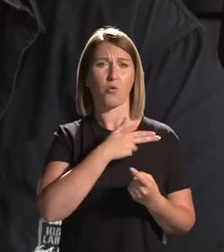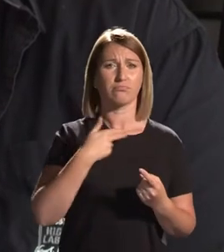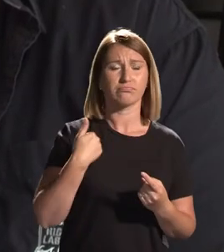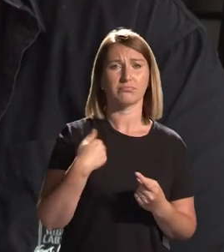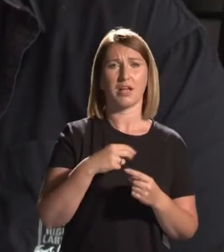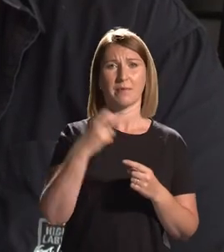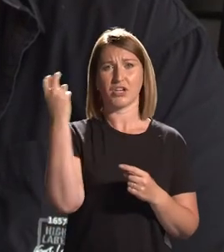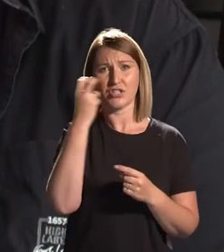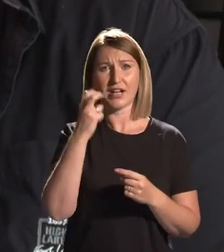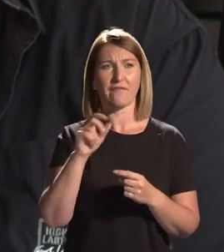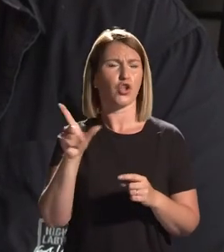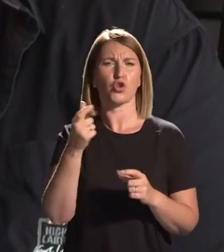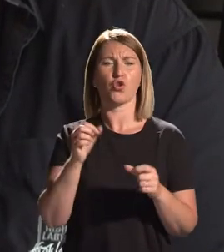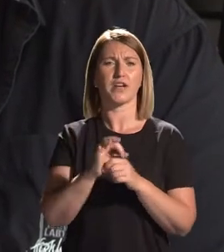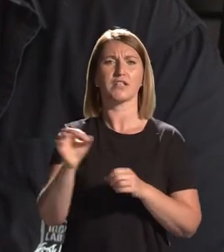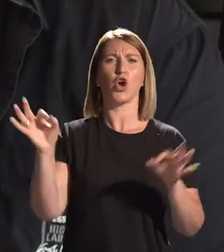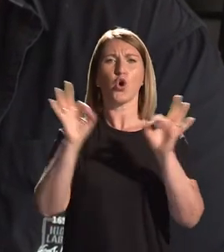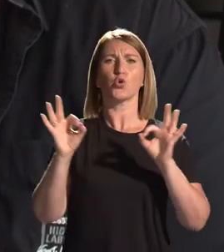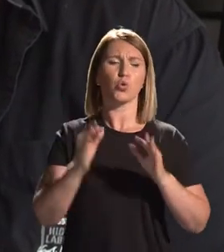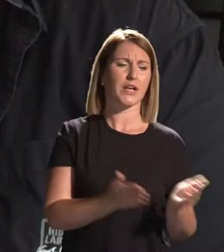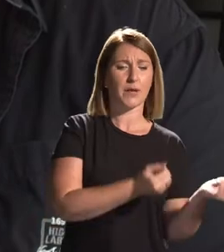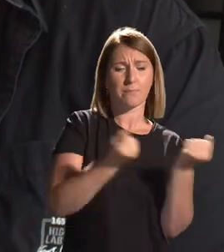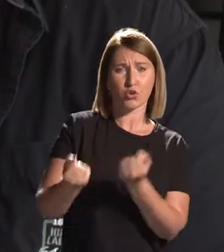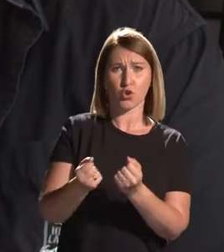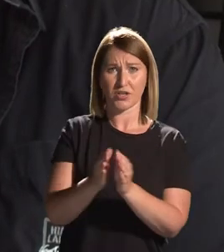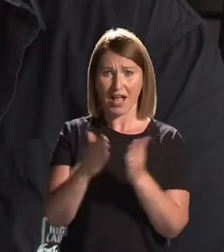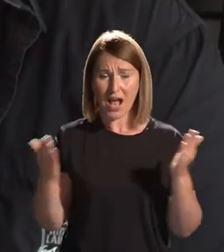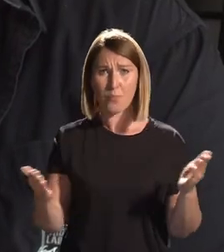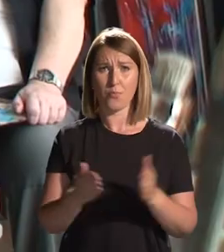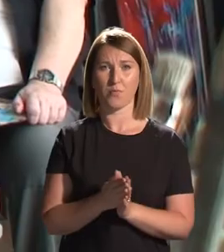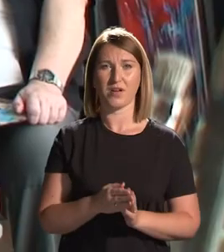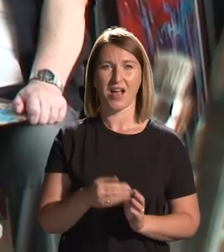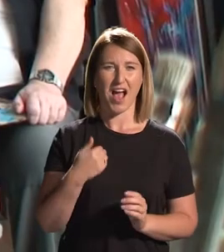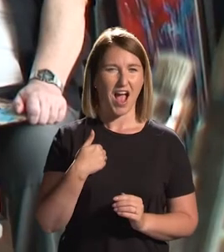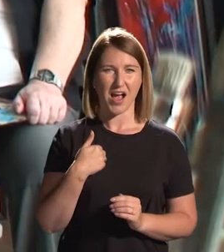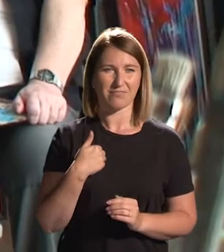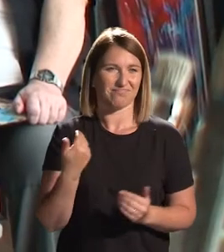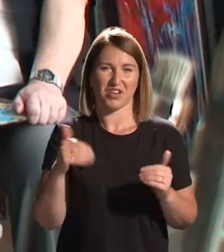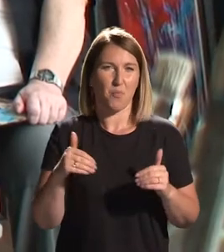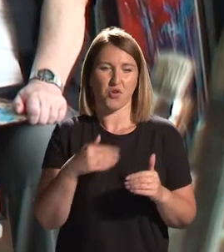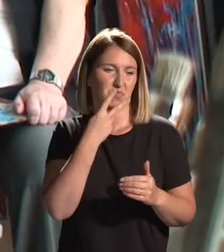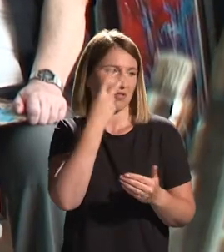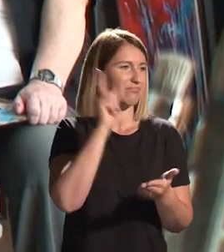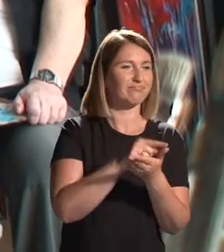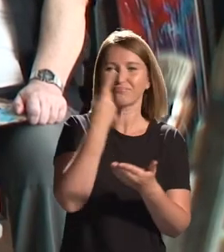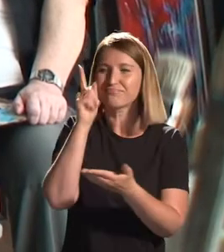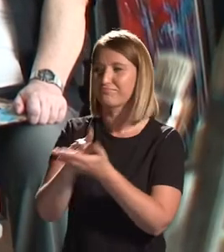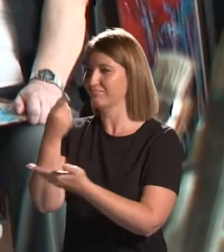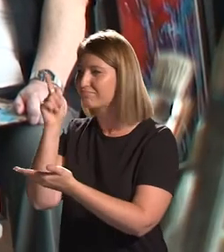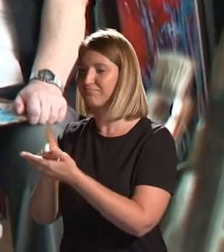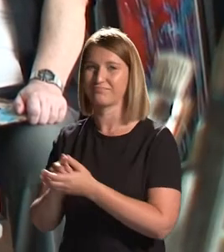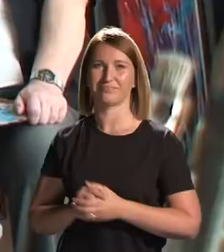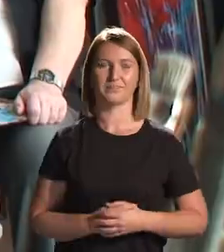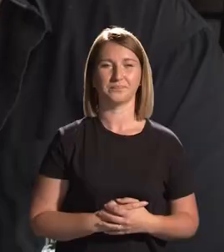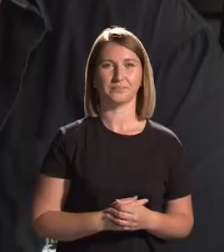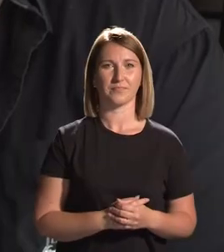jak jest sztuka, przywozili albumy, które myśmy nie mogli no, nie dostać, nie było przecież możliwości. No i oni przywozili,